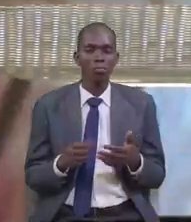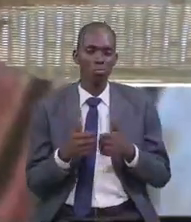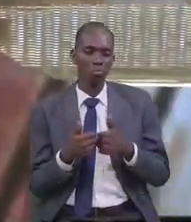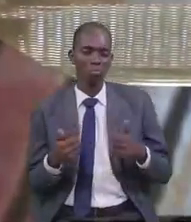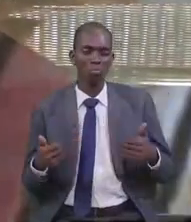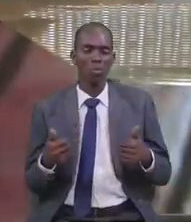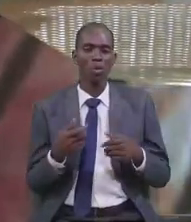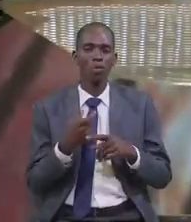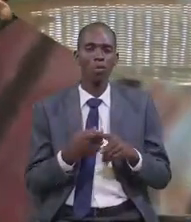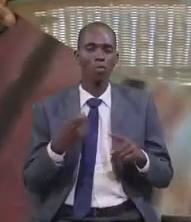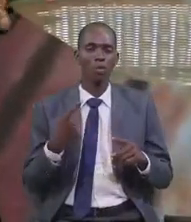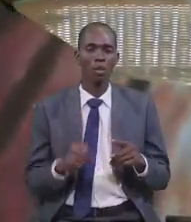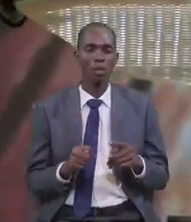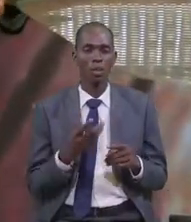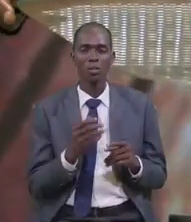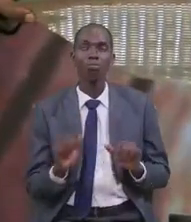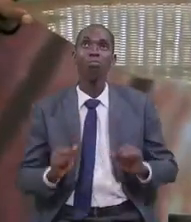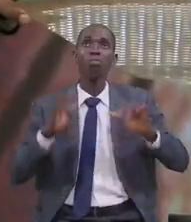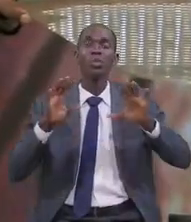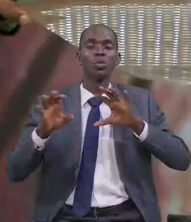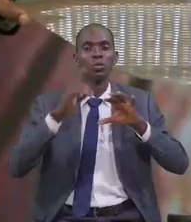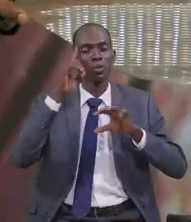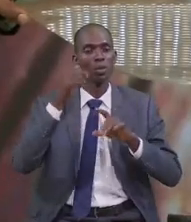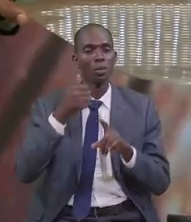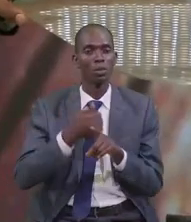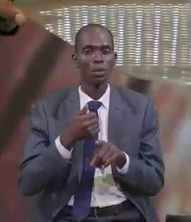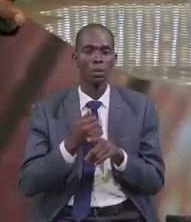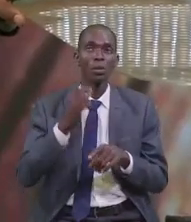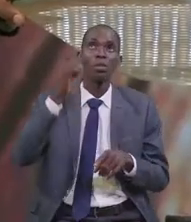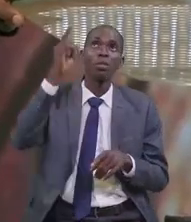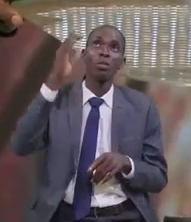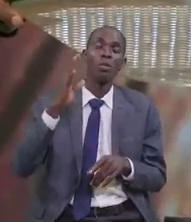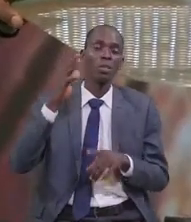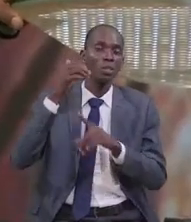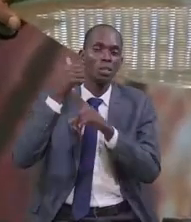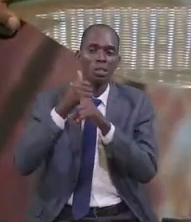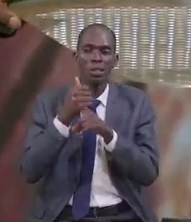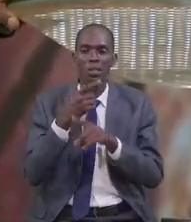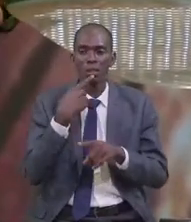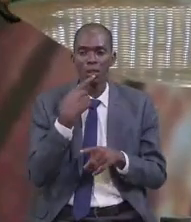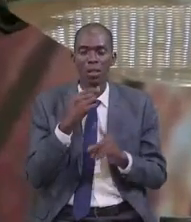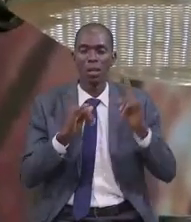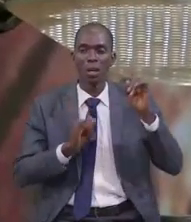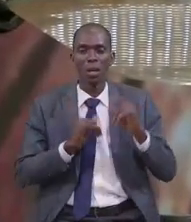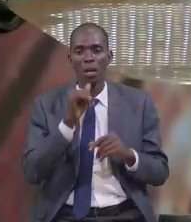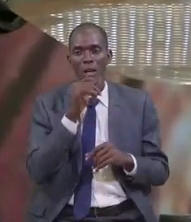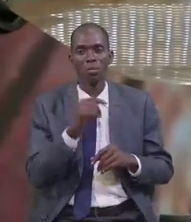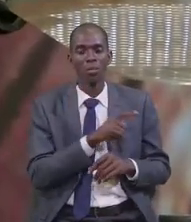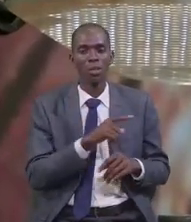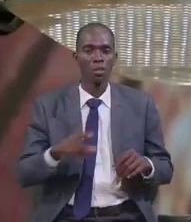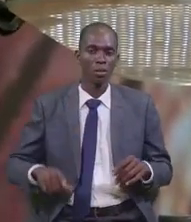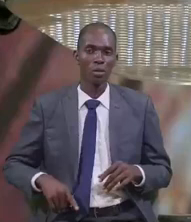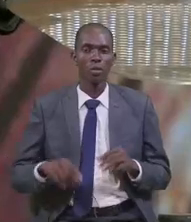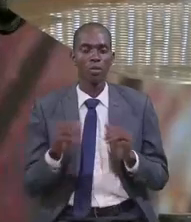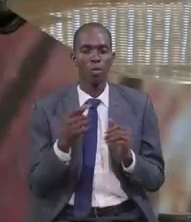à part la consécration que vous faites vous-même, Dieu lui-même a dit, je suis l'Éternel qui vous